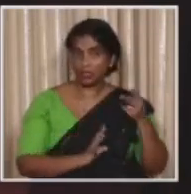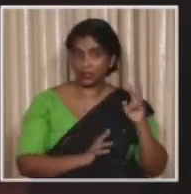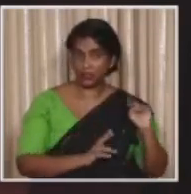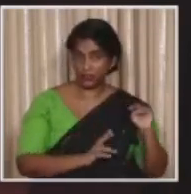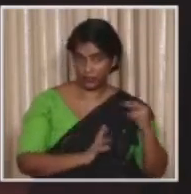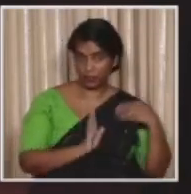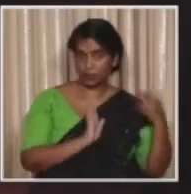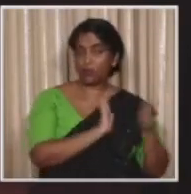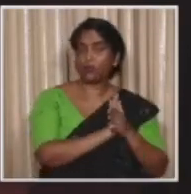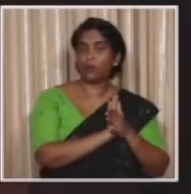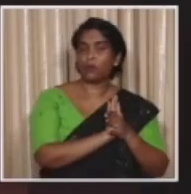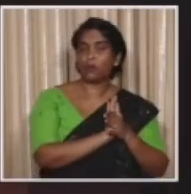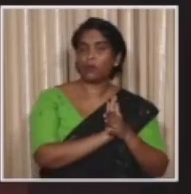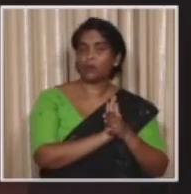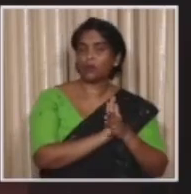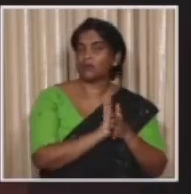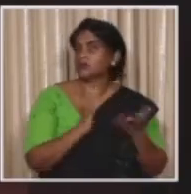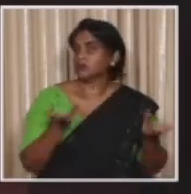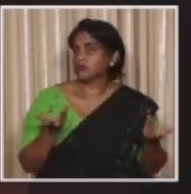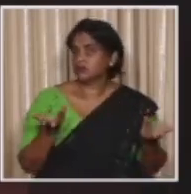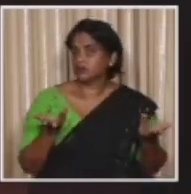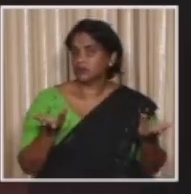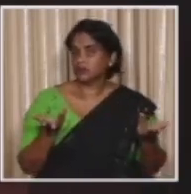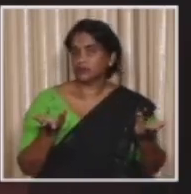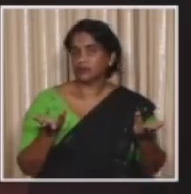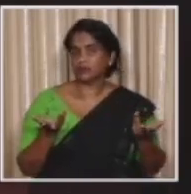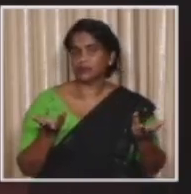එක්කද? එහෙම නැත්නම්